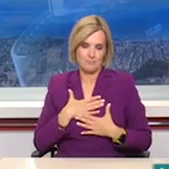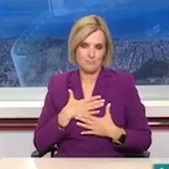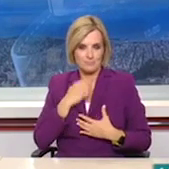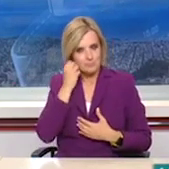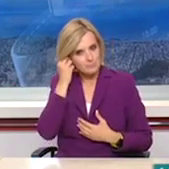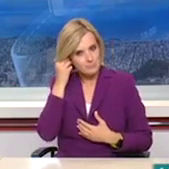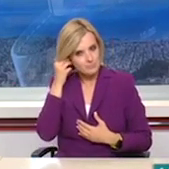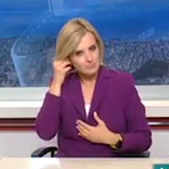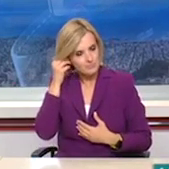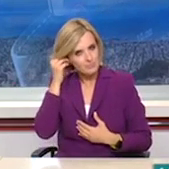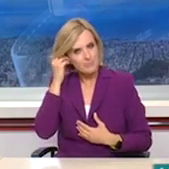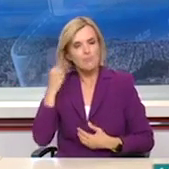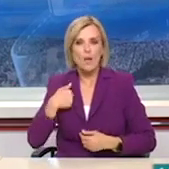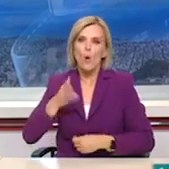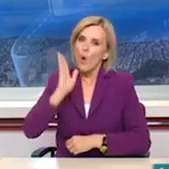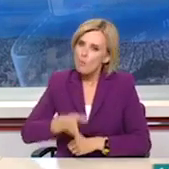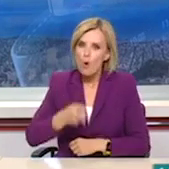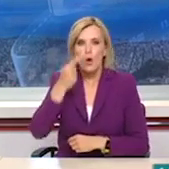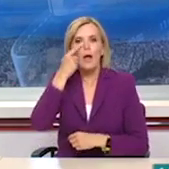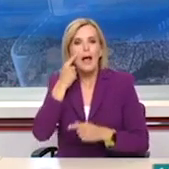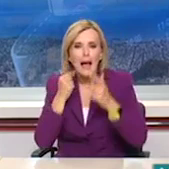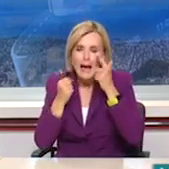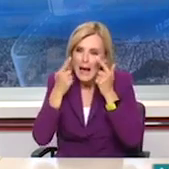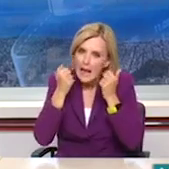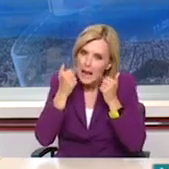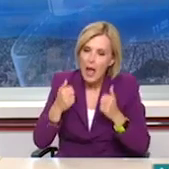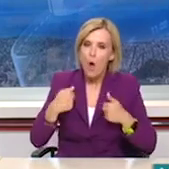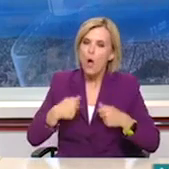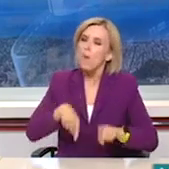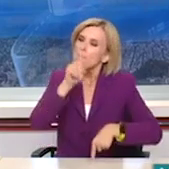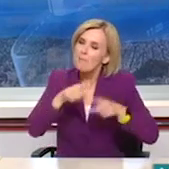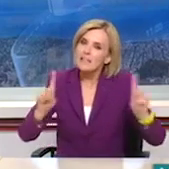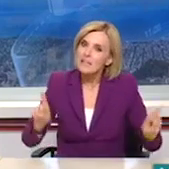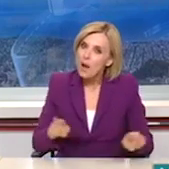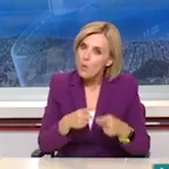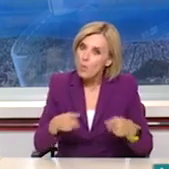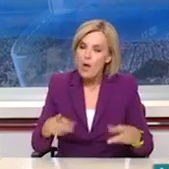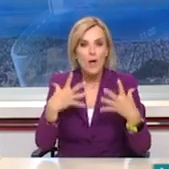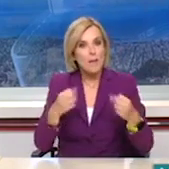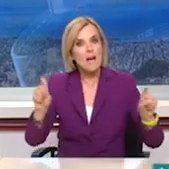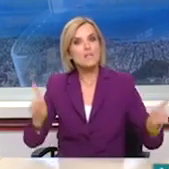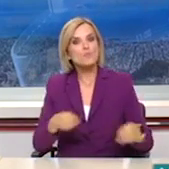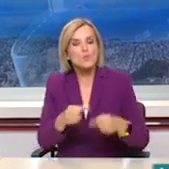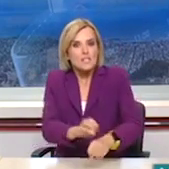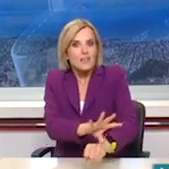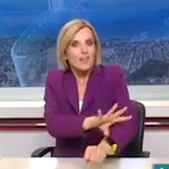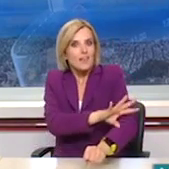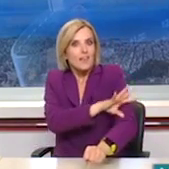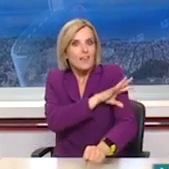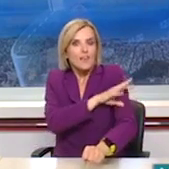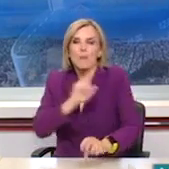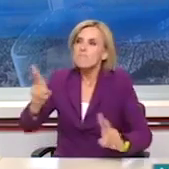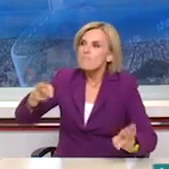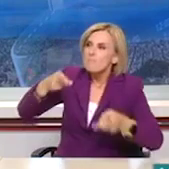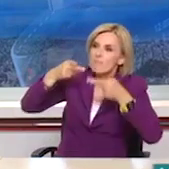Που μπορώ και κλαίω ακόμα. Και που τραγουδάω. Μερικές φορές. Που υπάρχουν μουσικές που με συναρπάζουν και βοδιές